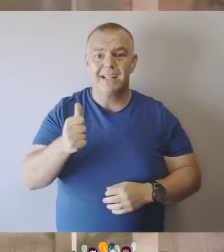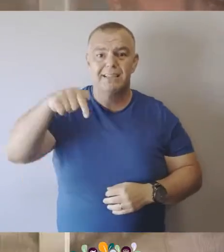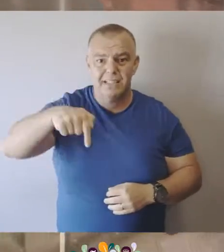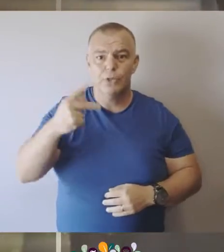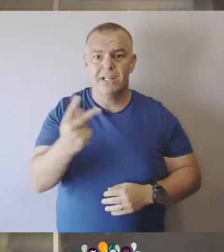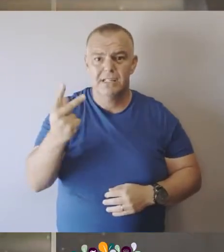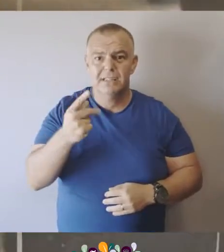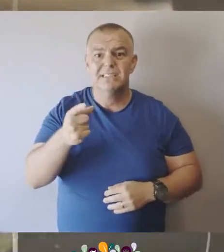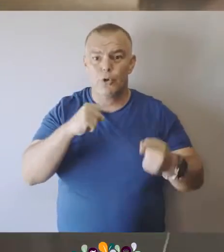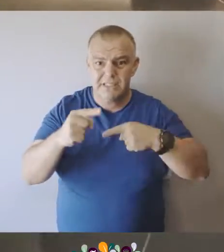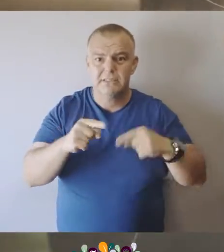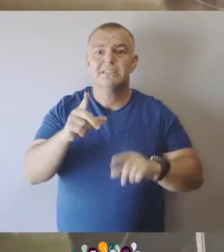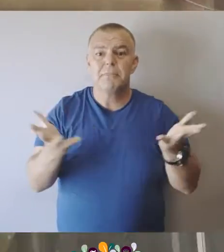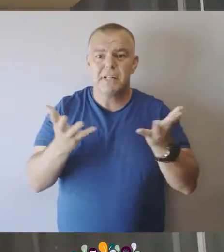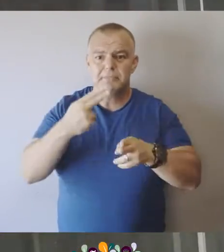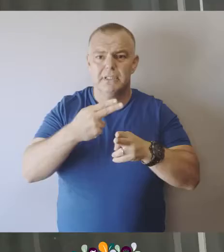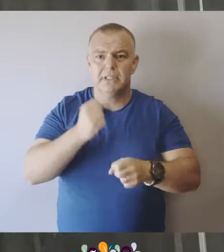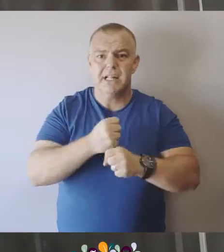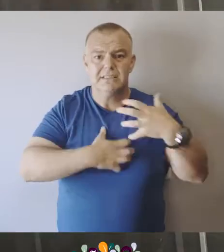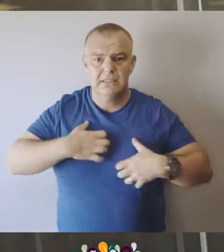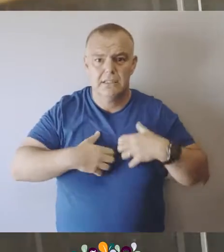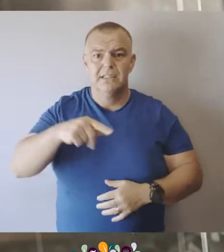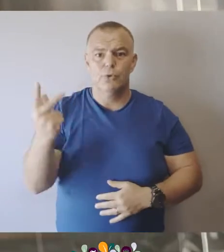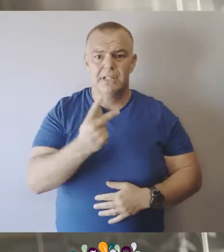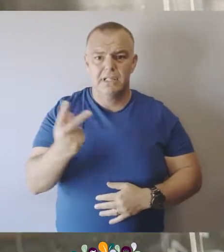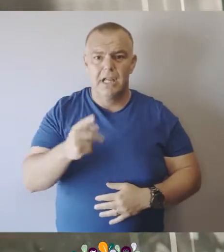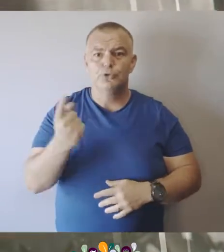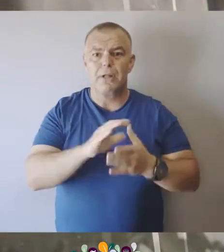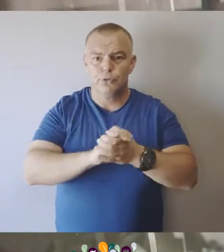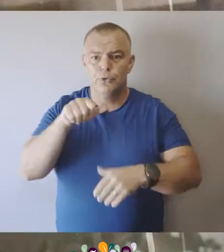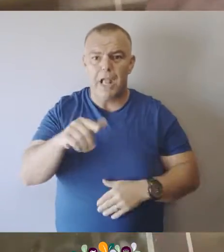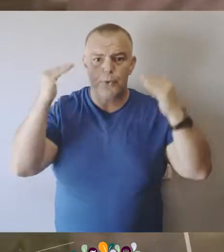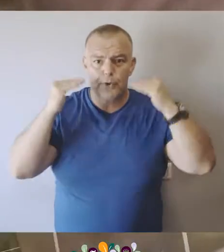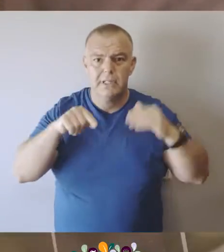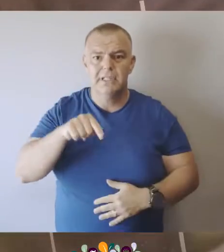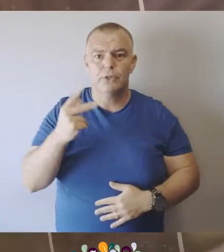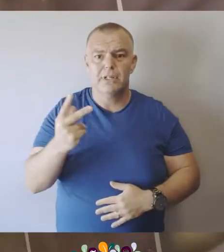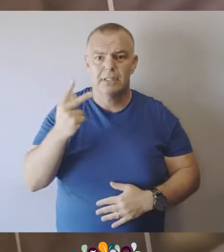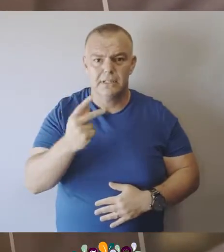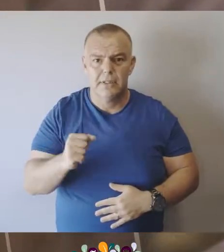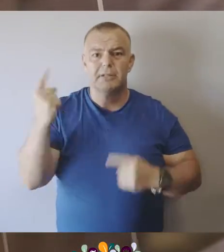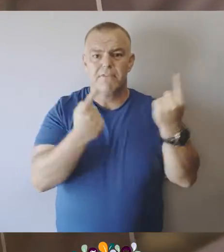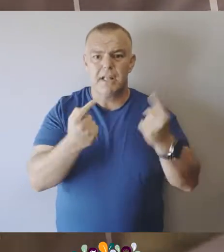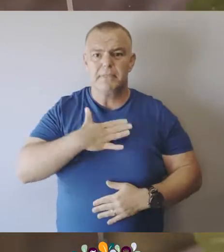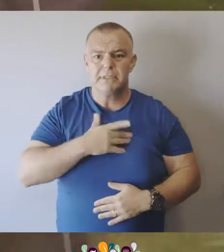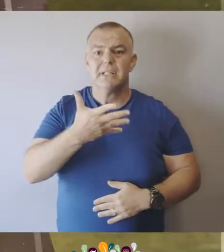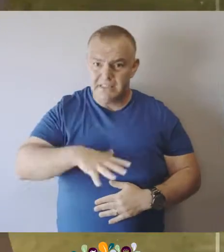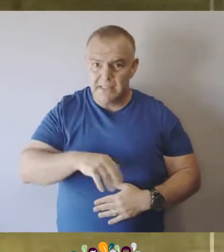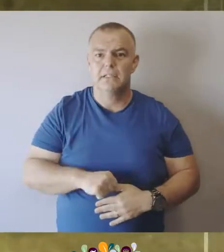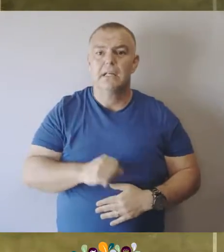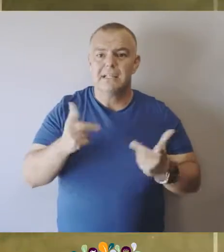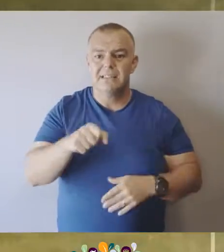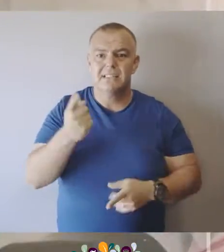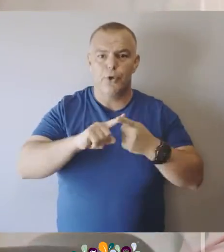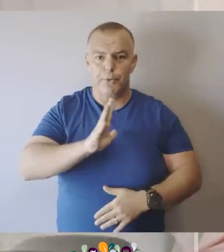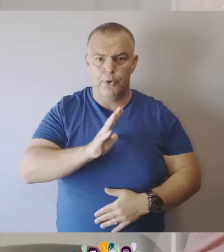την κοινωνική ενσωμάτωση των απόρων. Η Περιφέρειά μας νοιάζεται για τον συνάνθρωπο και φροντίζει για την εξάλληψη της φτώχειας και του κοινωνικού